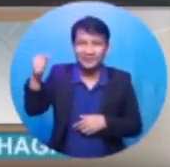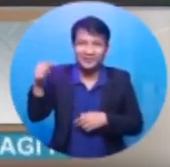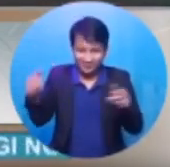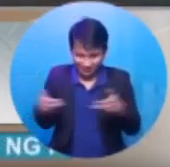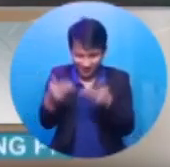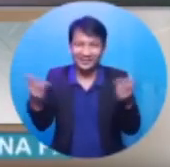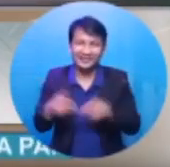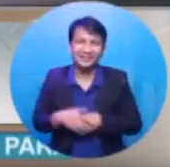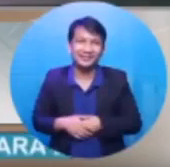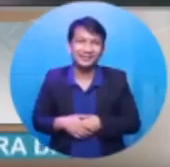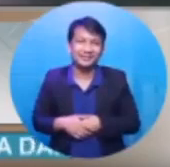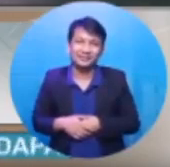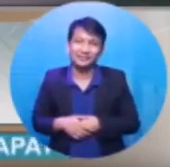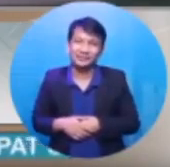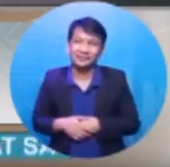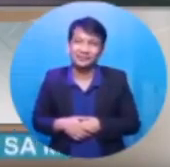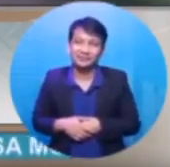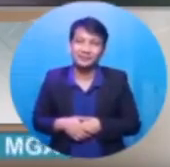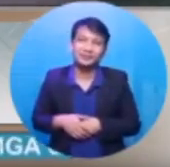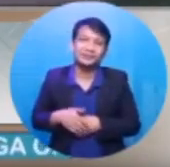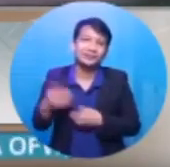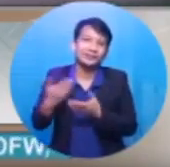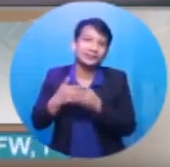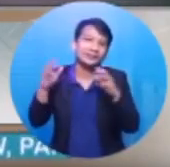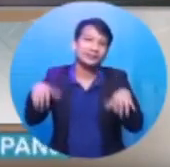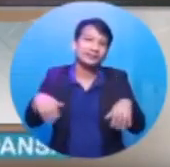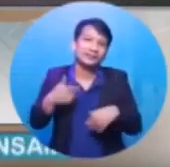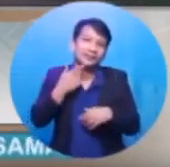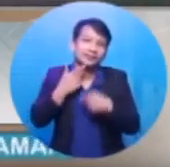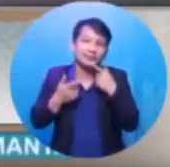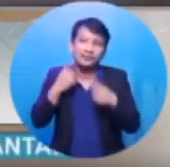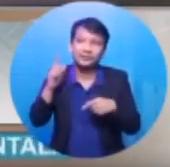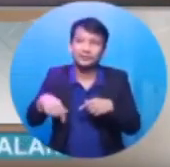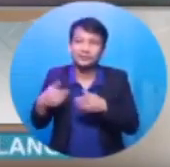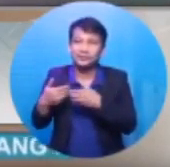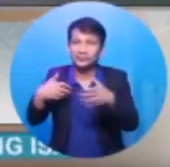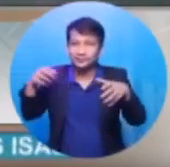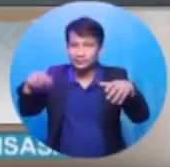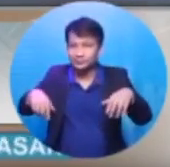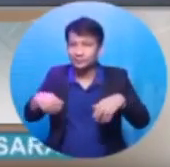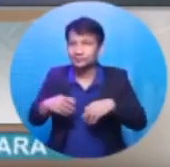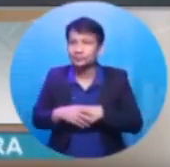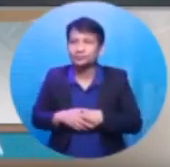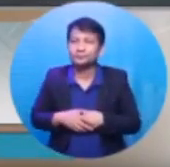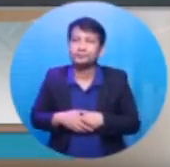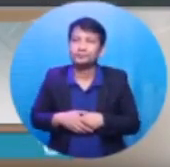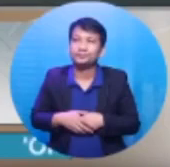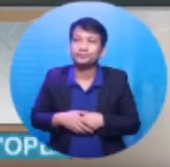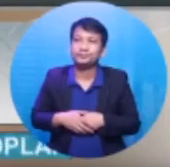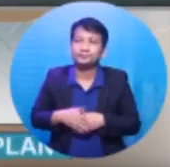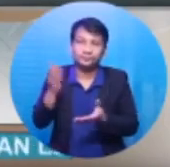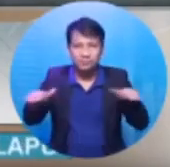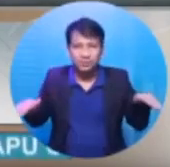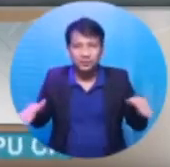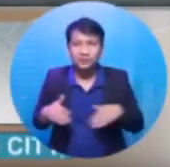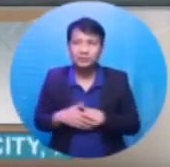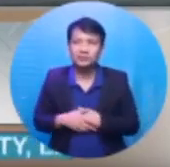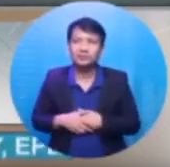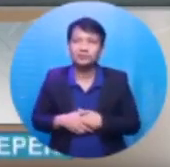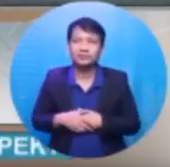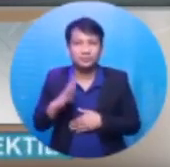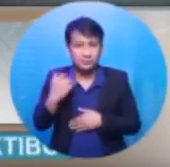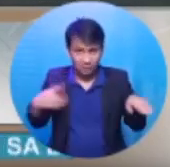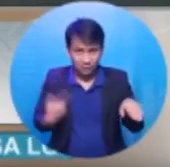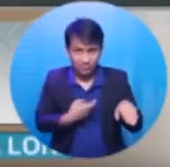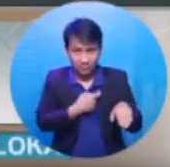manok, pinagsasabong. Opo, ay tuwang-tuwa pa yung mga kapitbahay nila eh. Kaysa dito sa mga kapitbahay namin, inaawat na siya. May mga bata